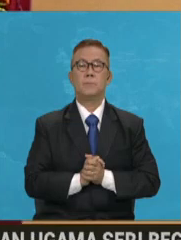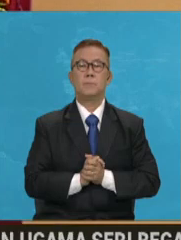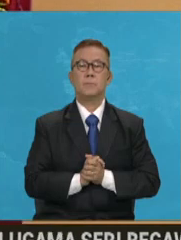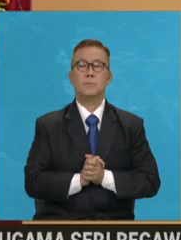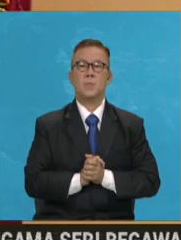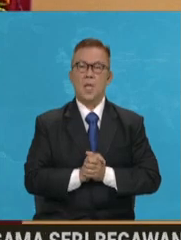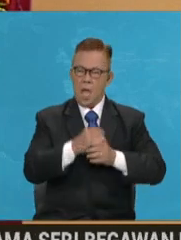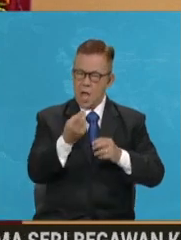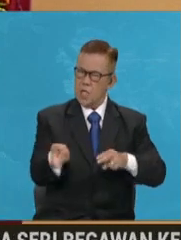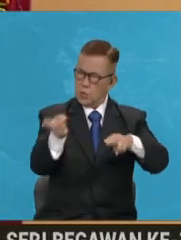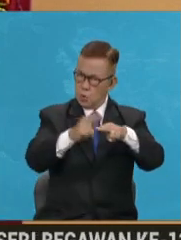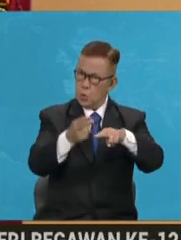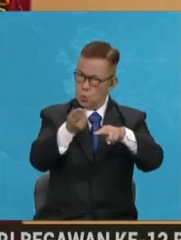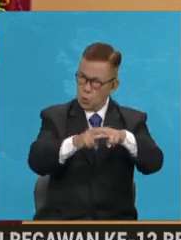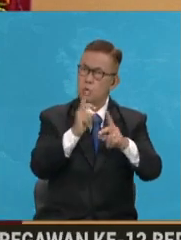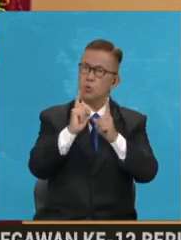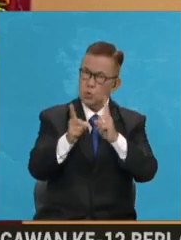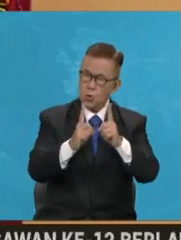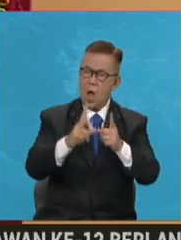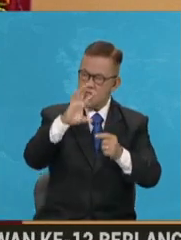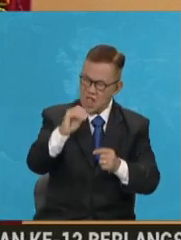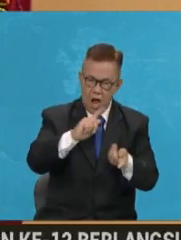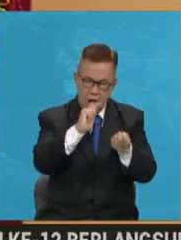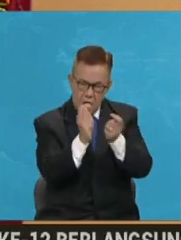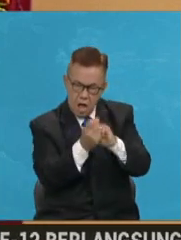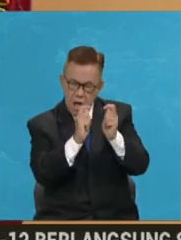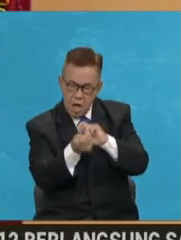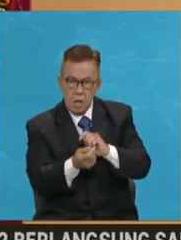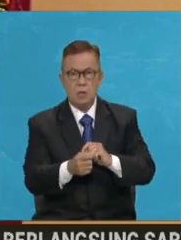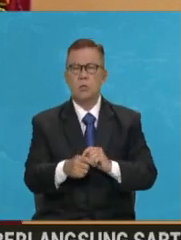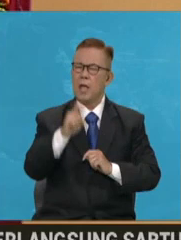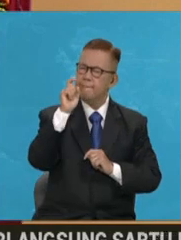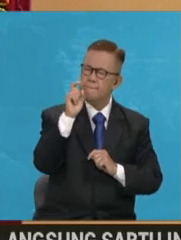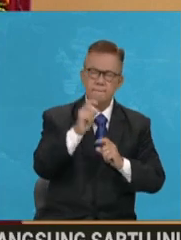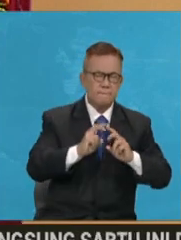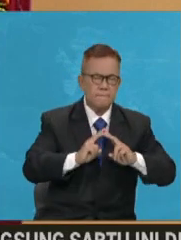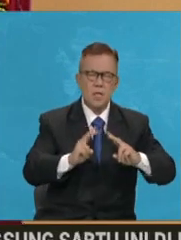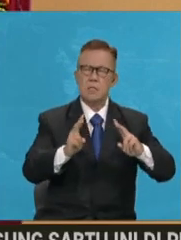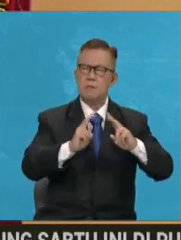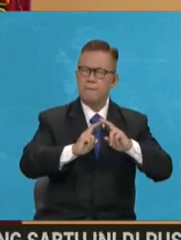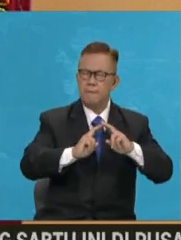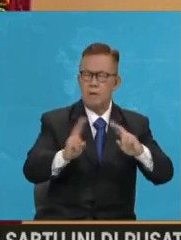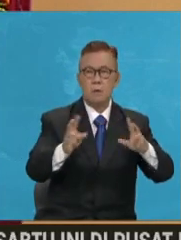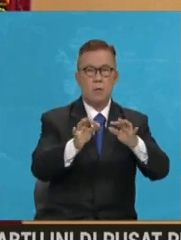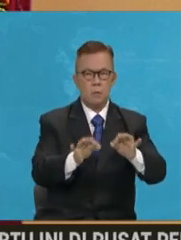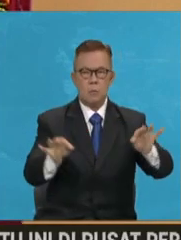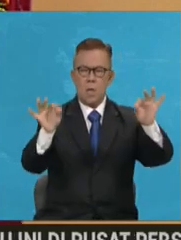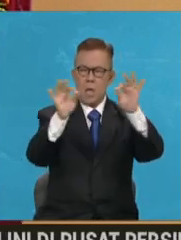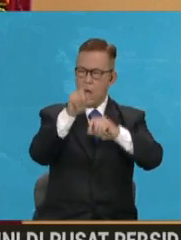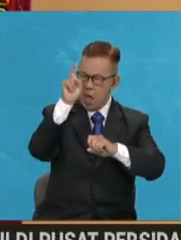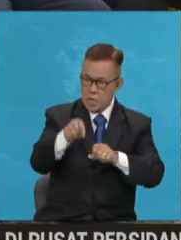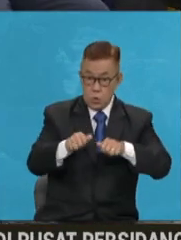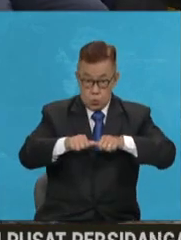tambah yang berhormat Datin transformasi dan inovasi saling merangkumi yang perlu Berjalan seiring pada